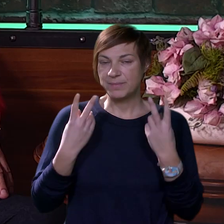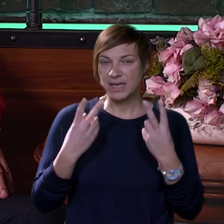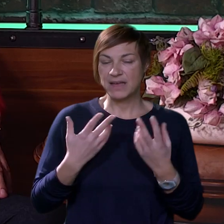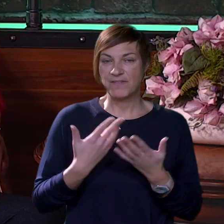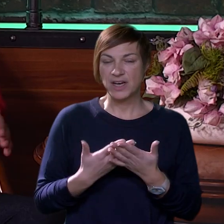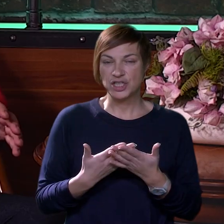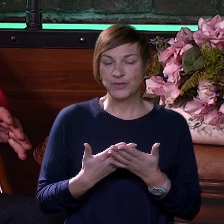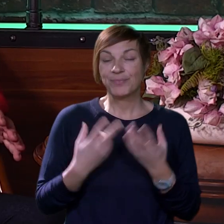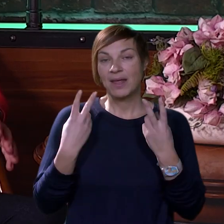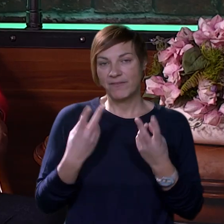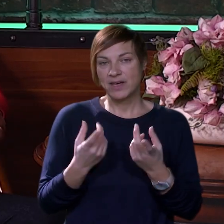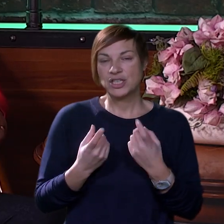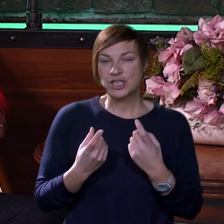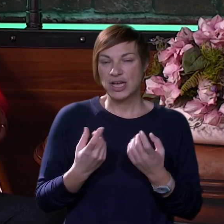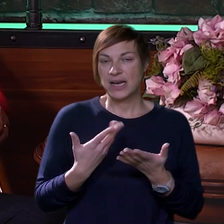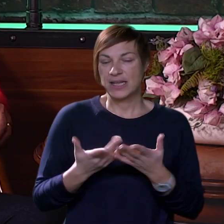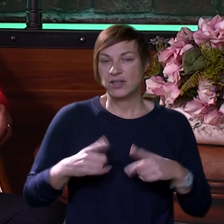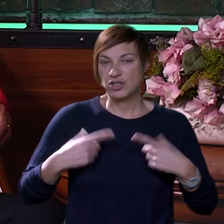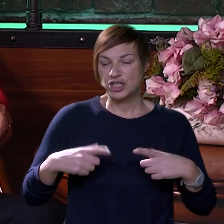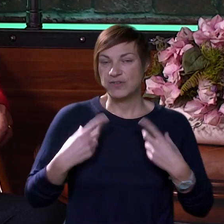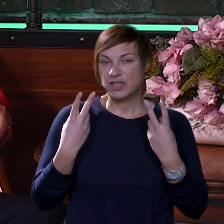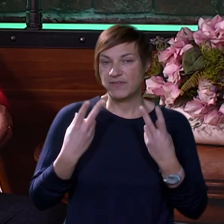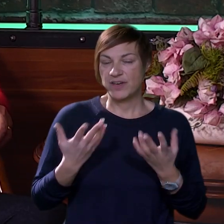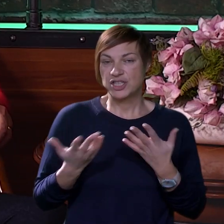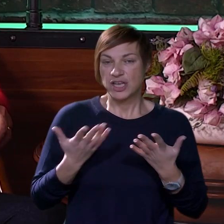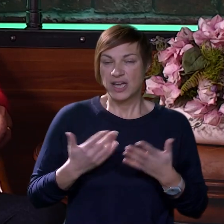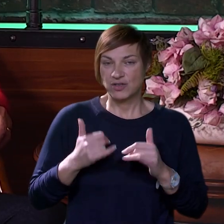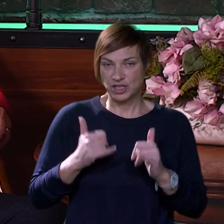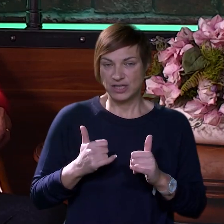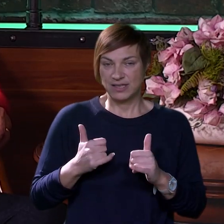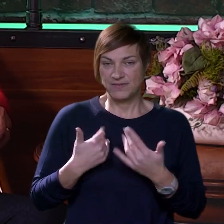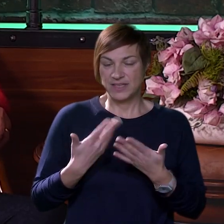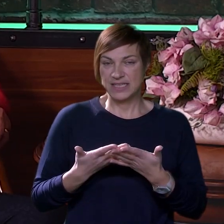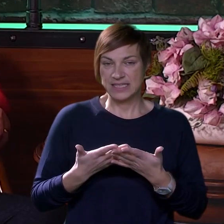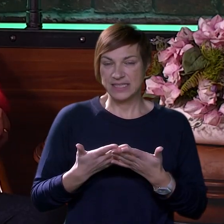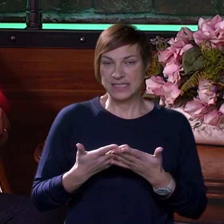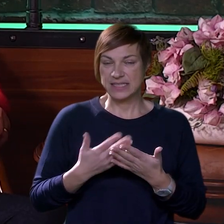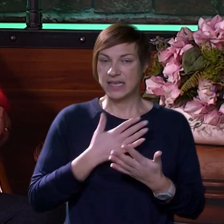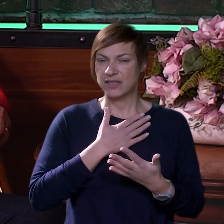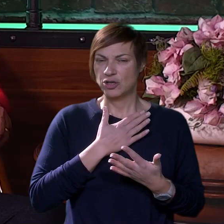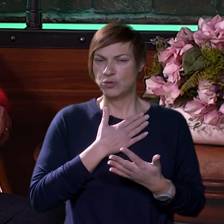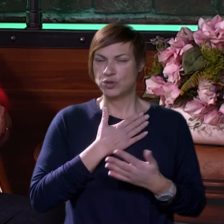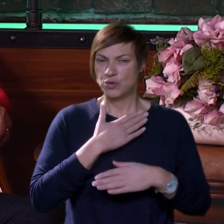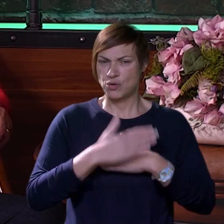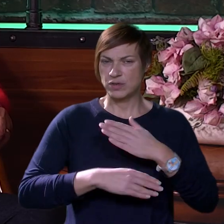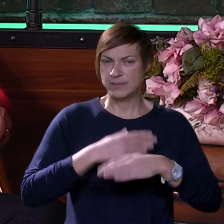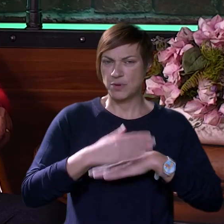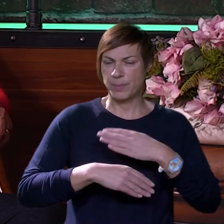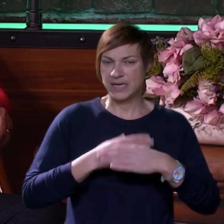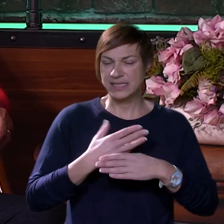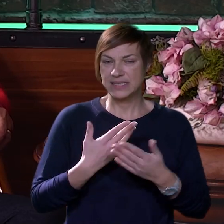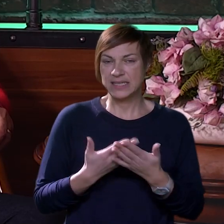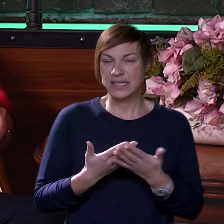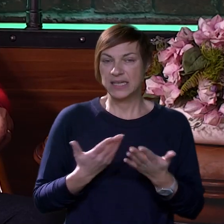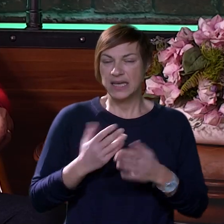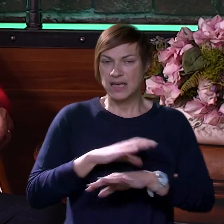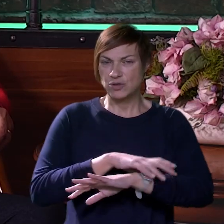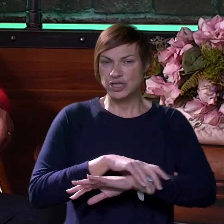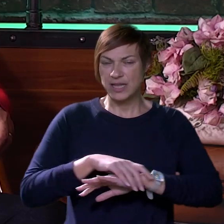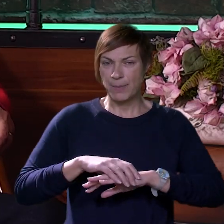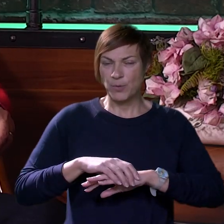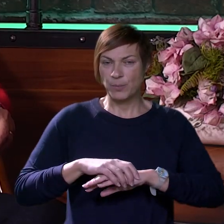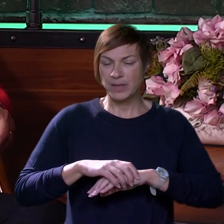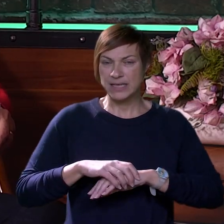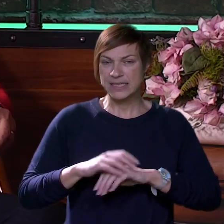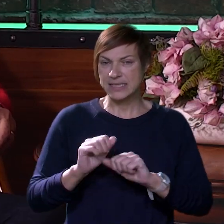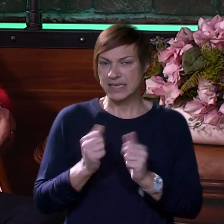nije bitno, bitno je, ali nije toliko od životne važnosti kako ćete vi sad mobilizirati ključnu kost ili kako ćete